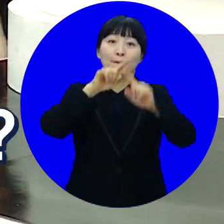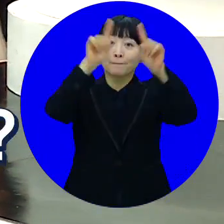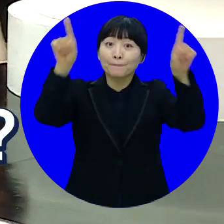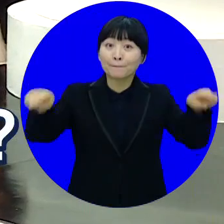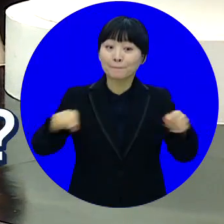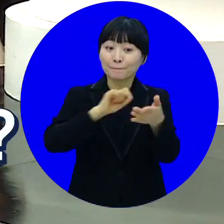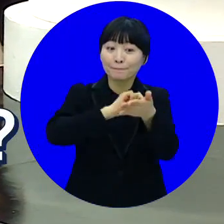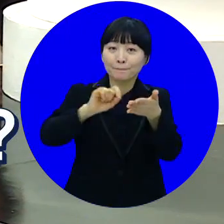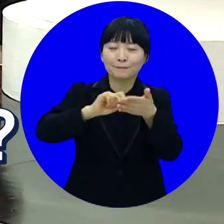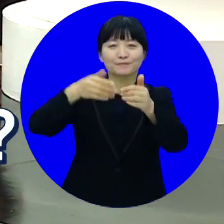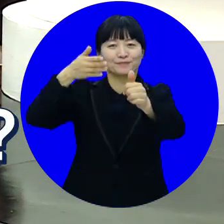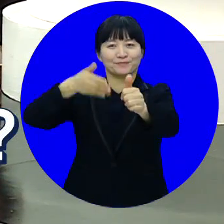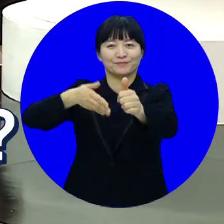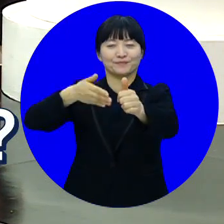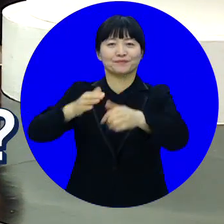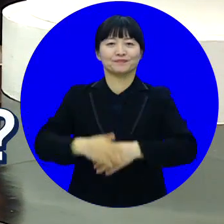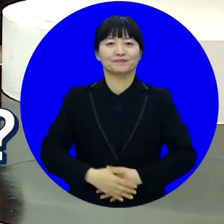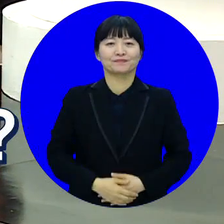적어주시길 부탁드리겠습니다.